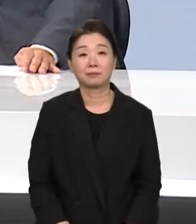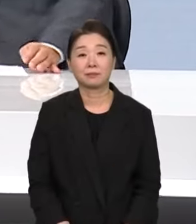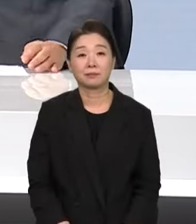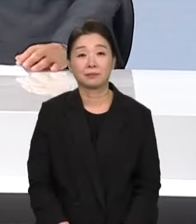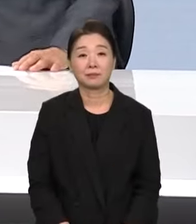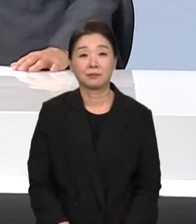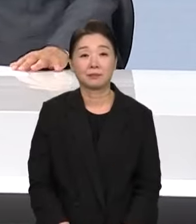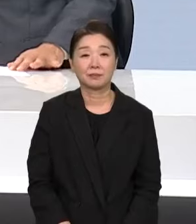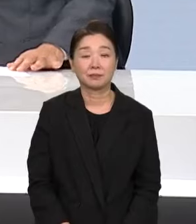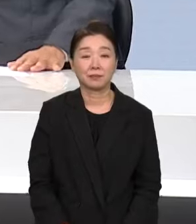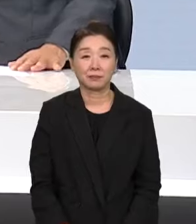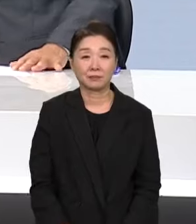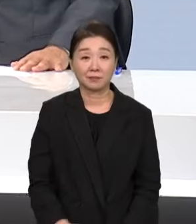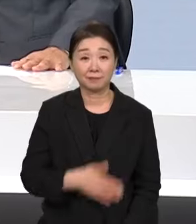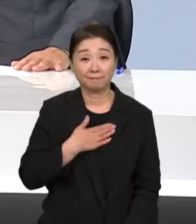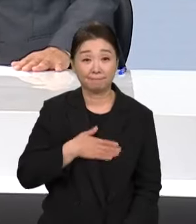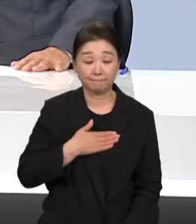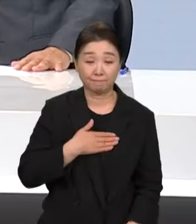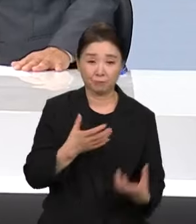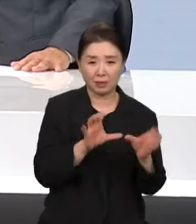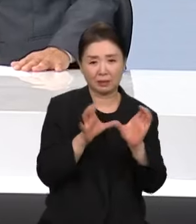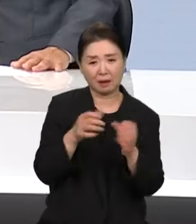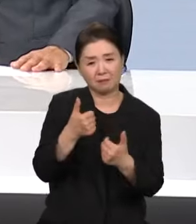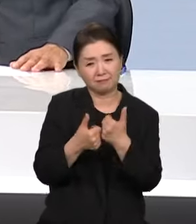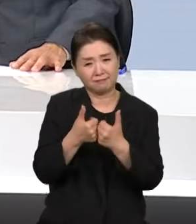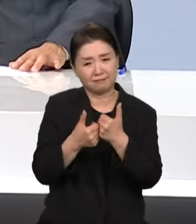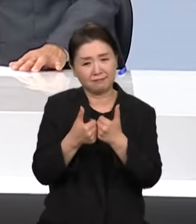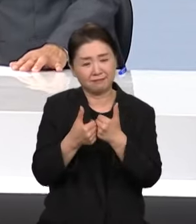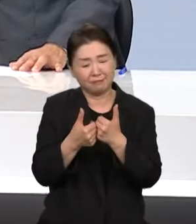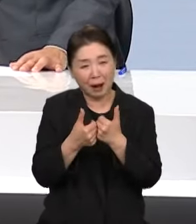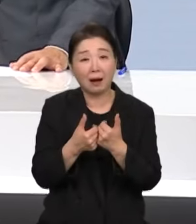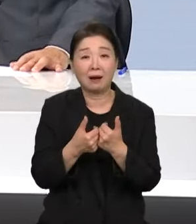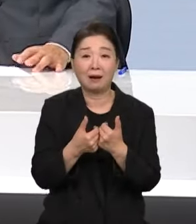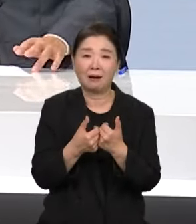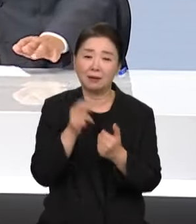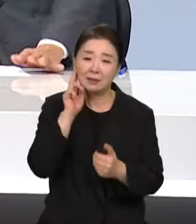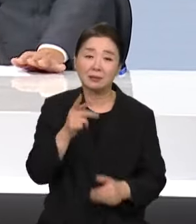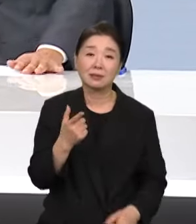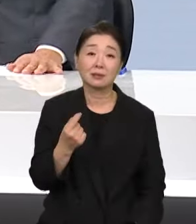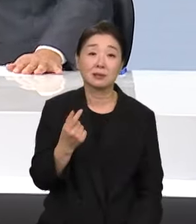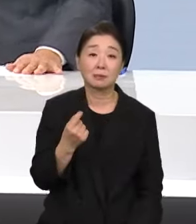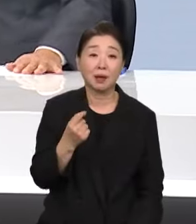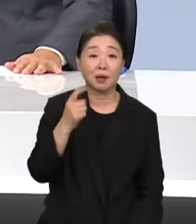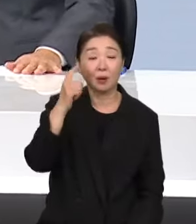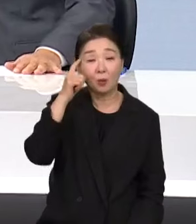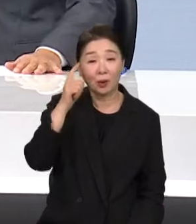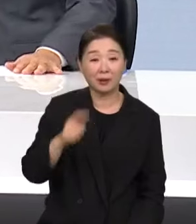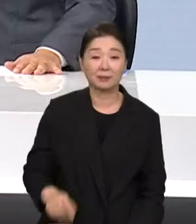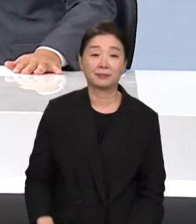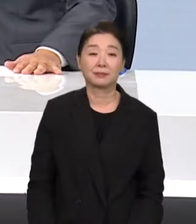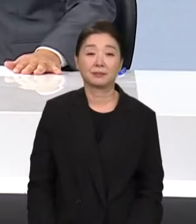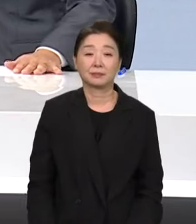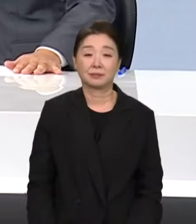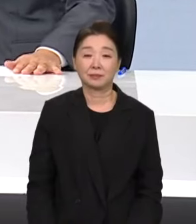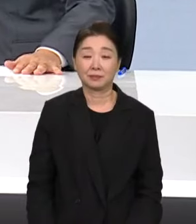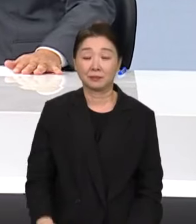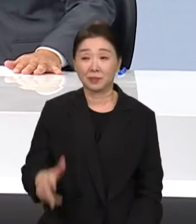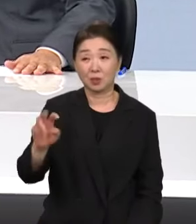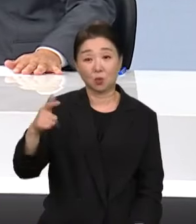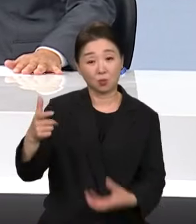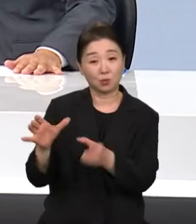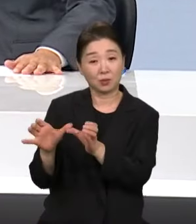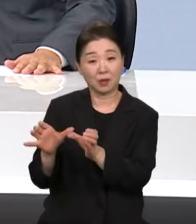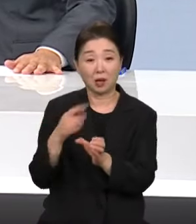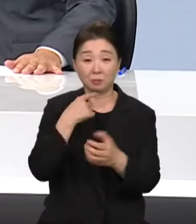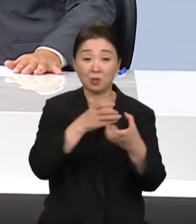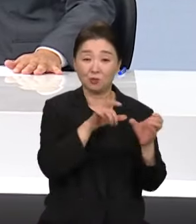것이죠 알겠습니다 양당과 신경전도 가열되고 있다고요 그렇습니다 대표적으로 최근에 조국 혁신당이 민주당